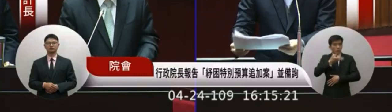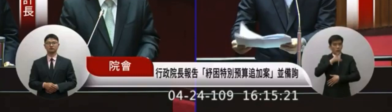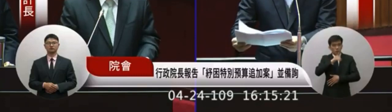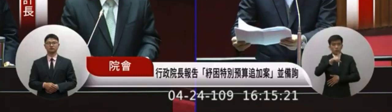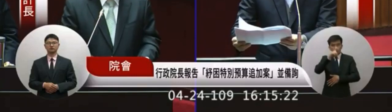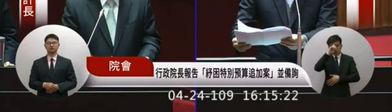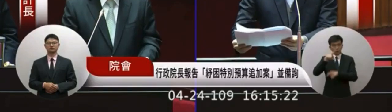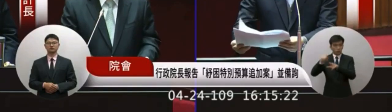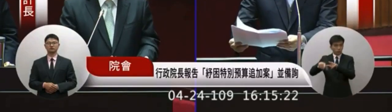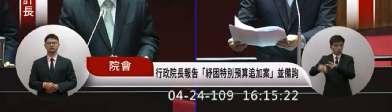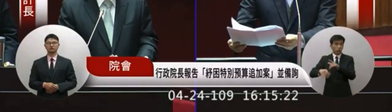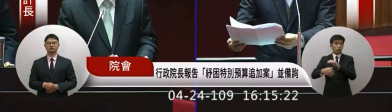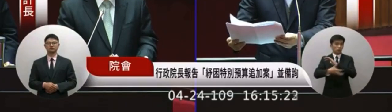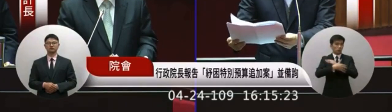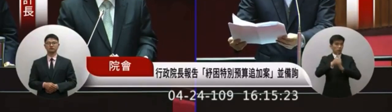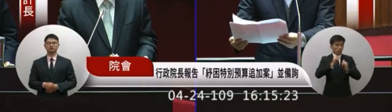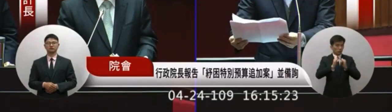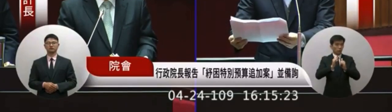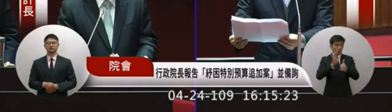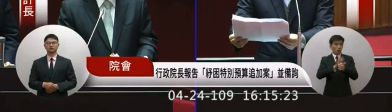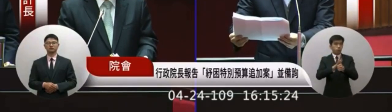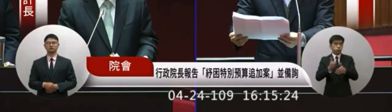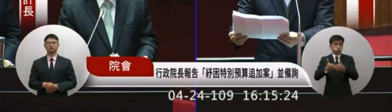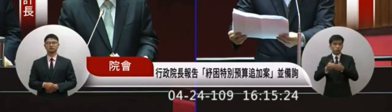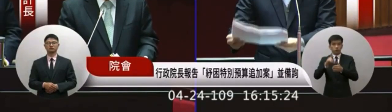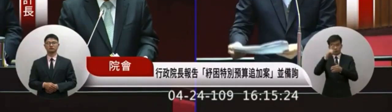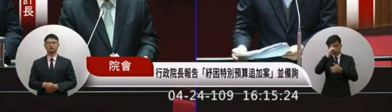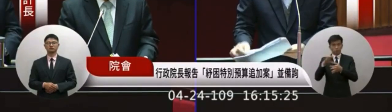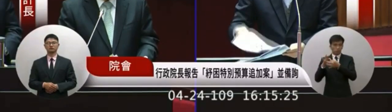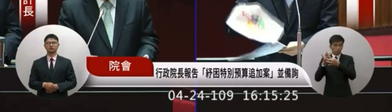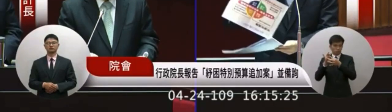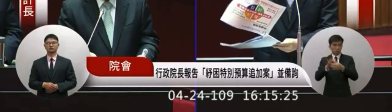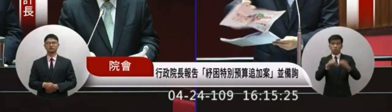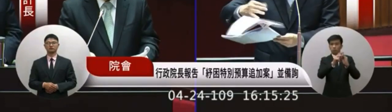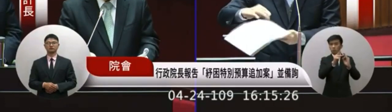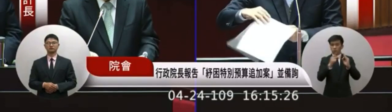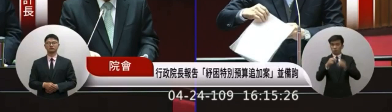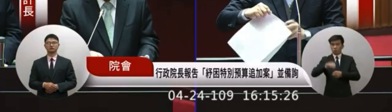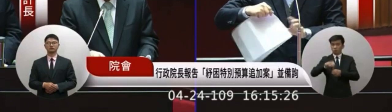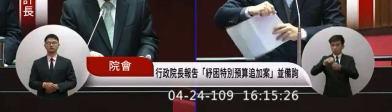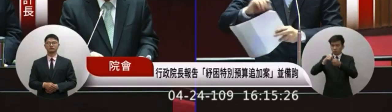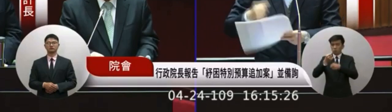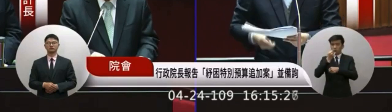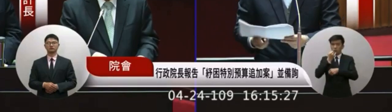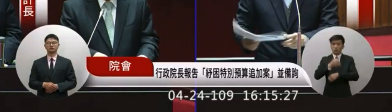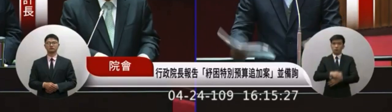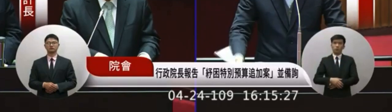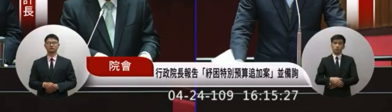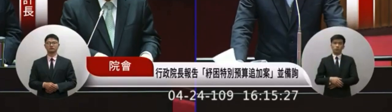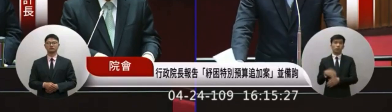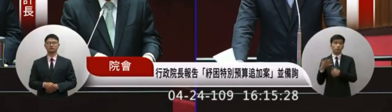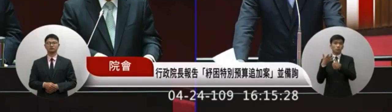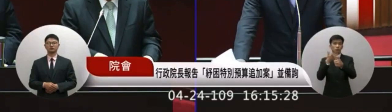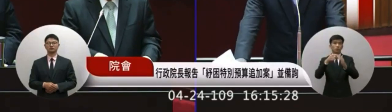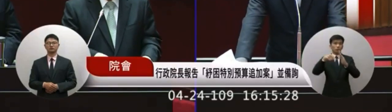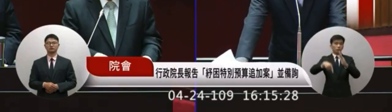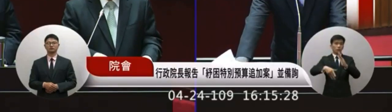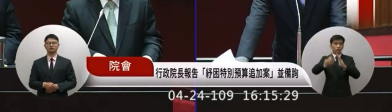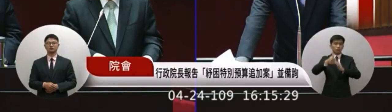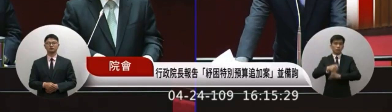跟劳工，希望金流不会断，贷款额度再加码。好，请教院长，